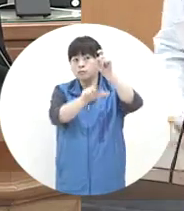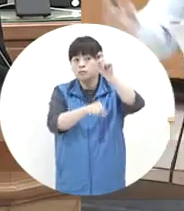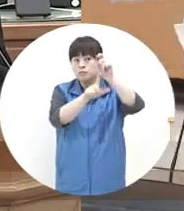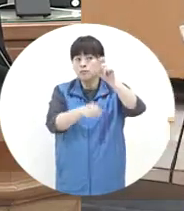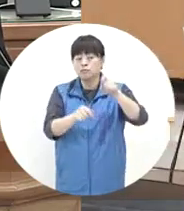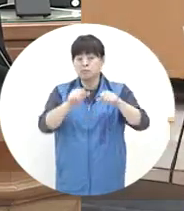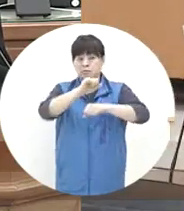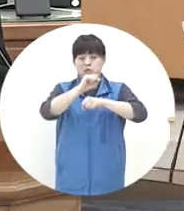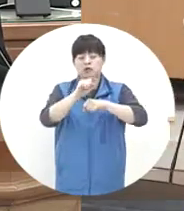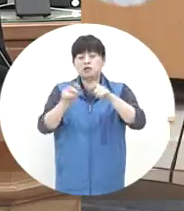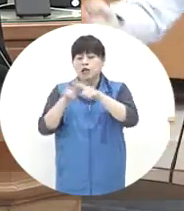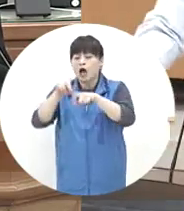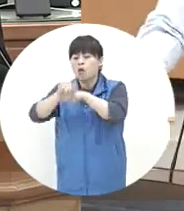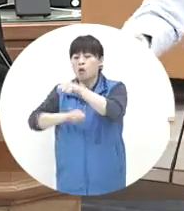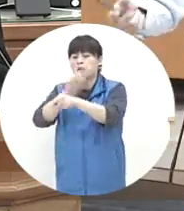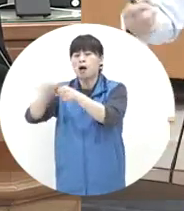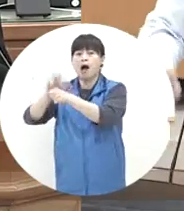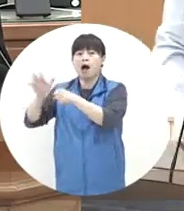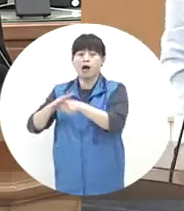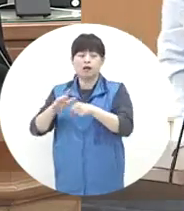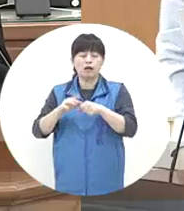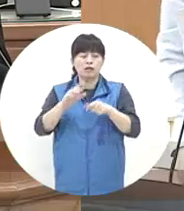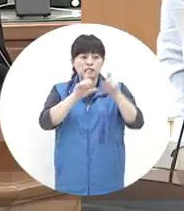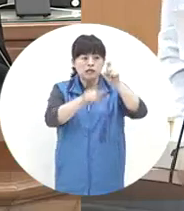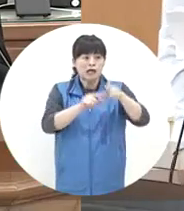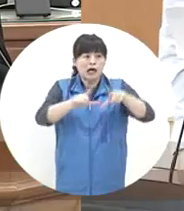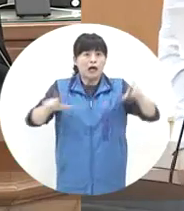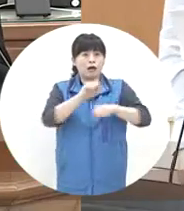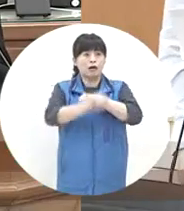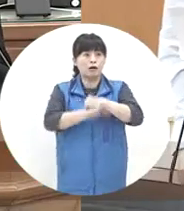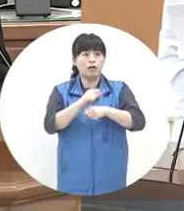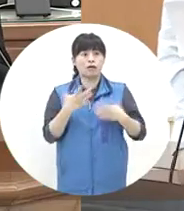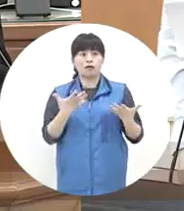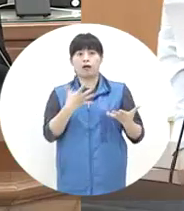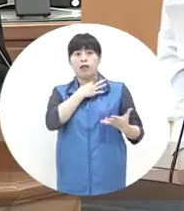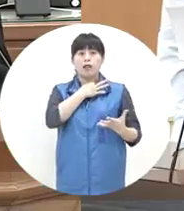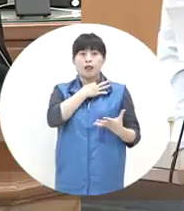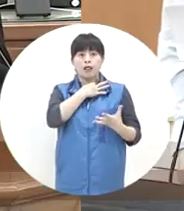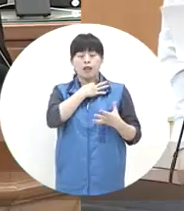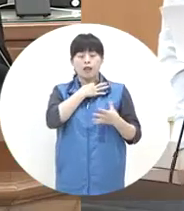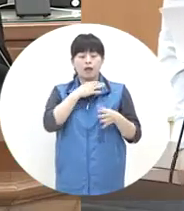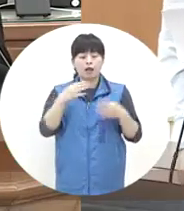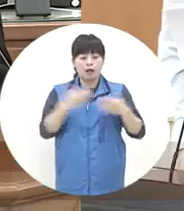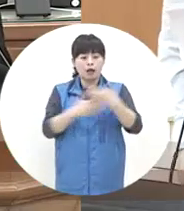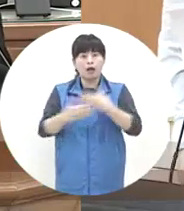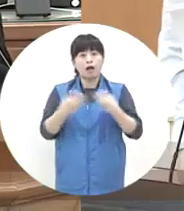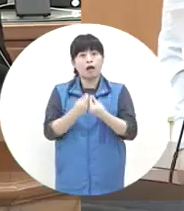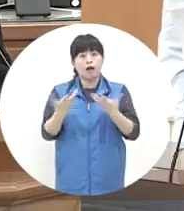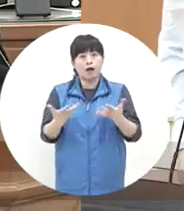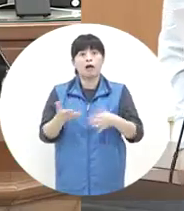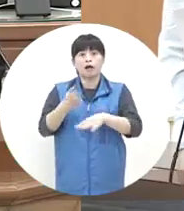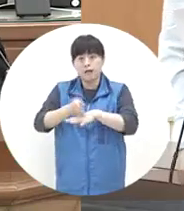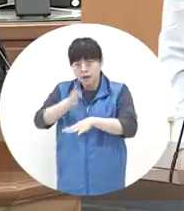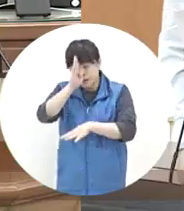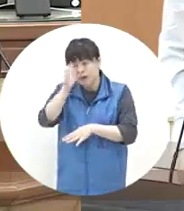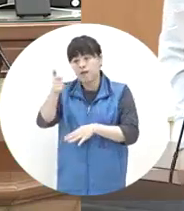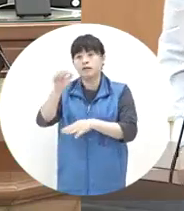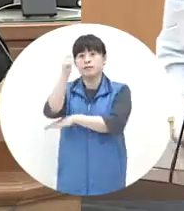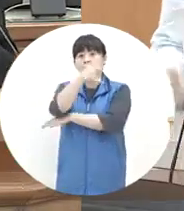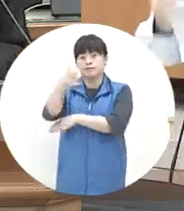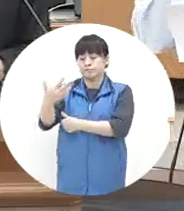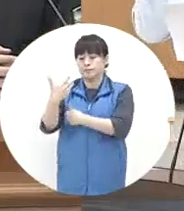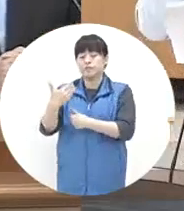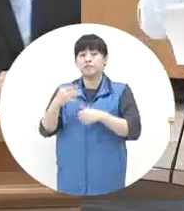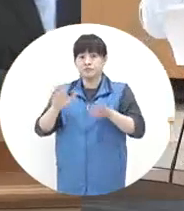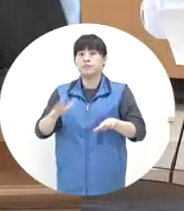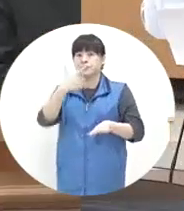大型小型活动就把停车场都占满了，十月办大型活动，那我们这个交通怎么办呢？ 哦，非常感谢议员哈、哦，这个我想这一次很